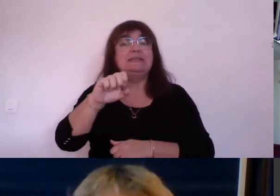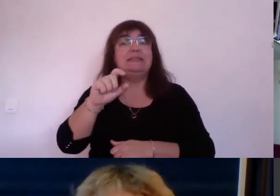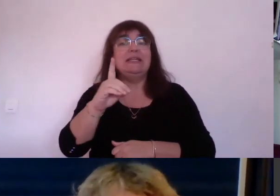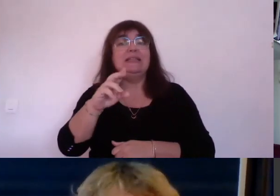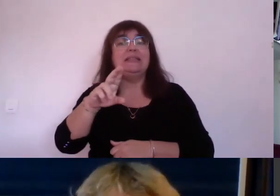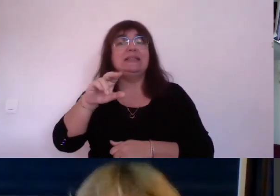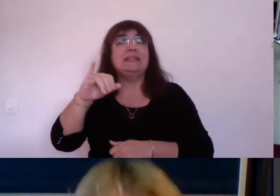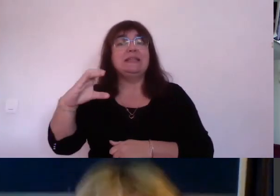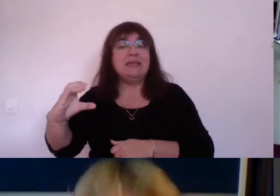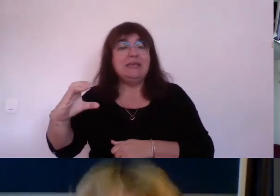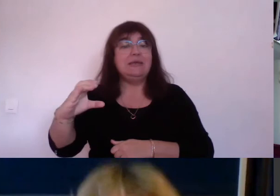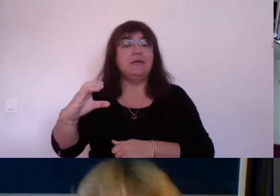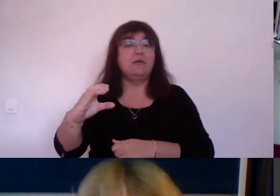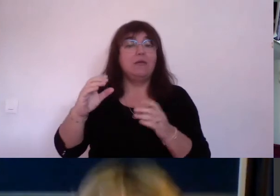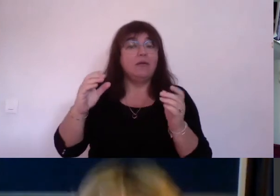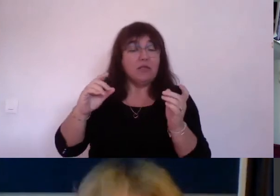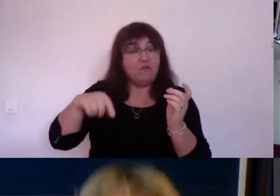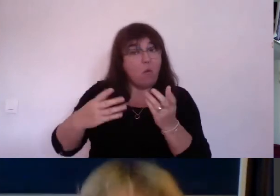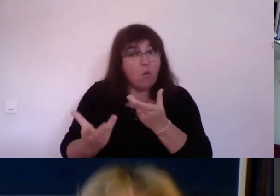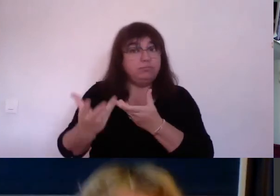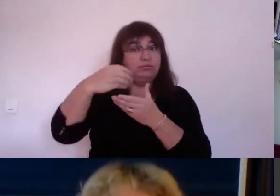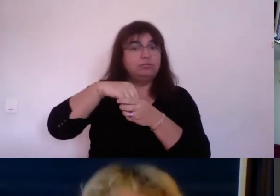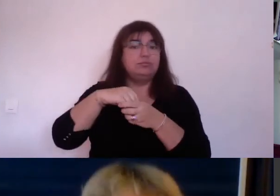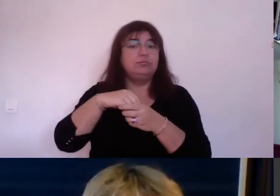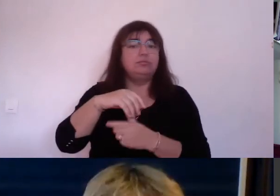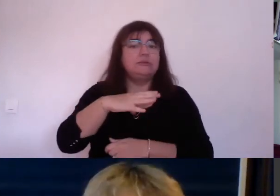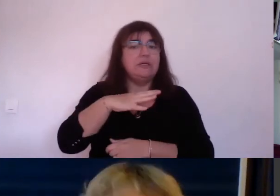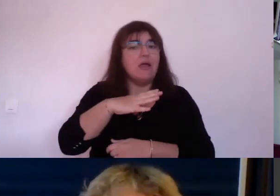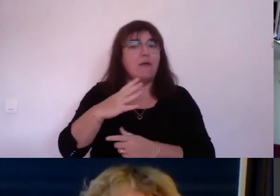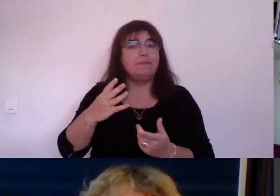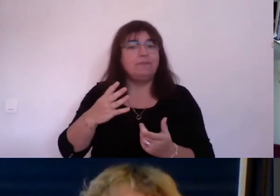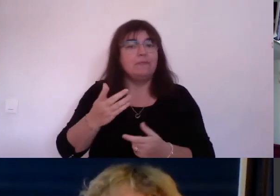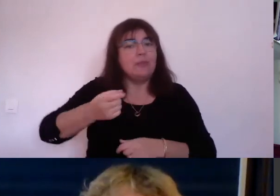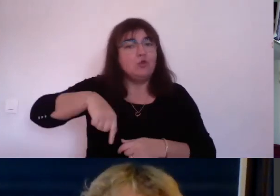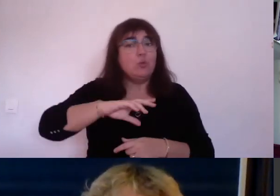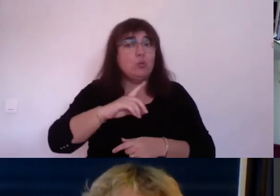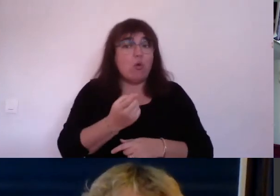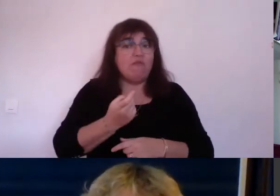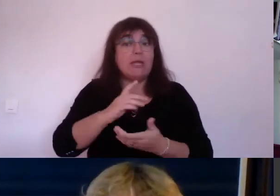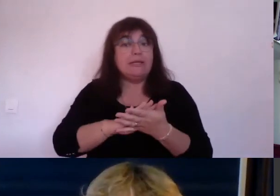alimenter, nous serons l'intervenant, l'interface culture. Donc,